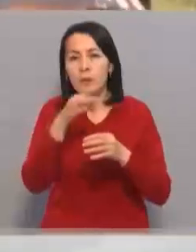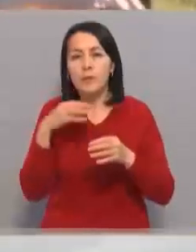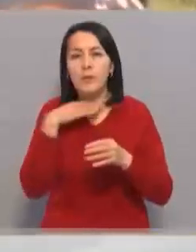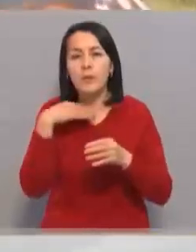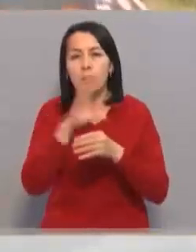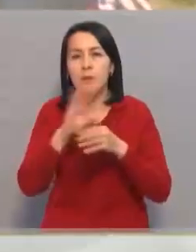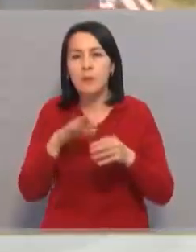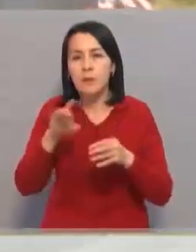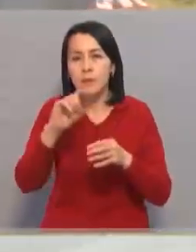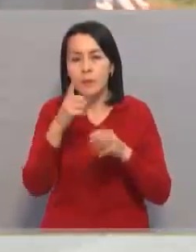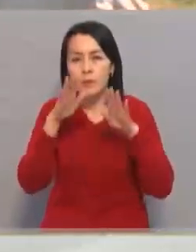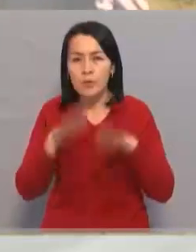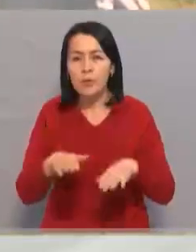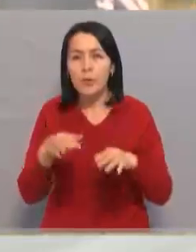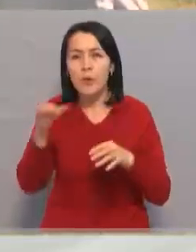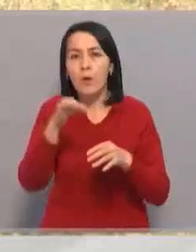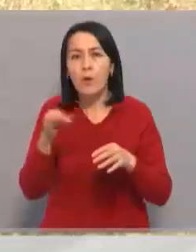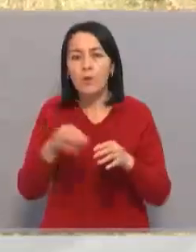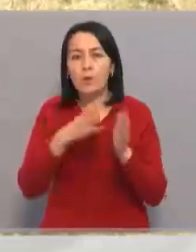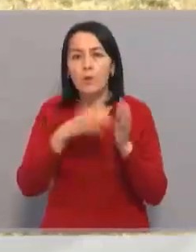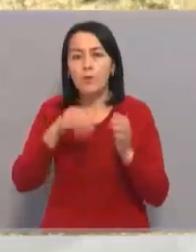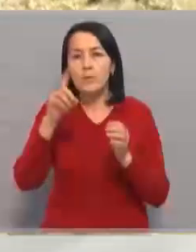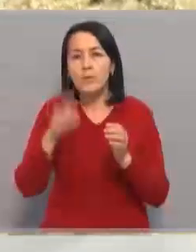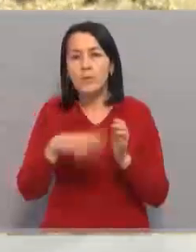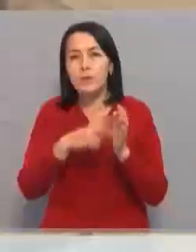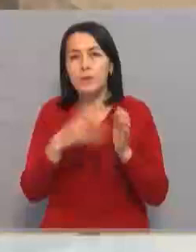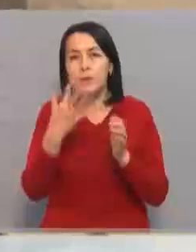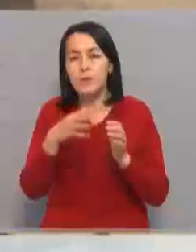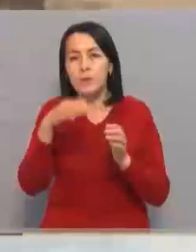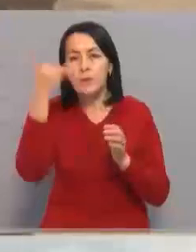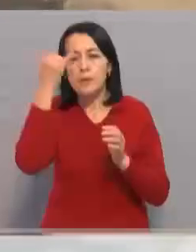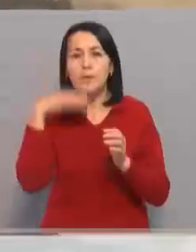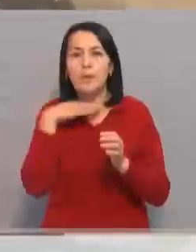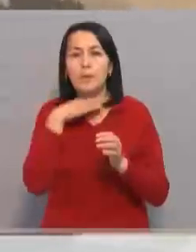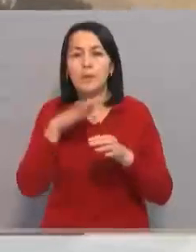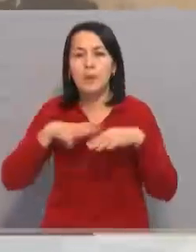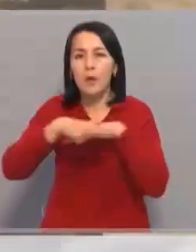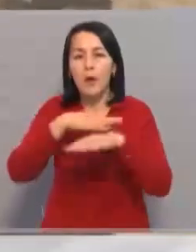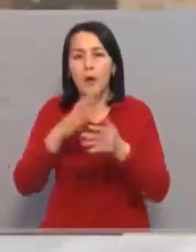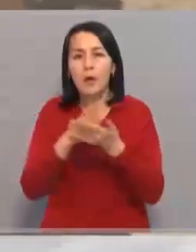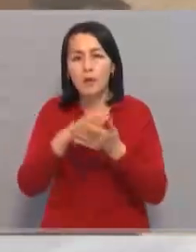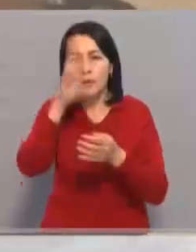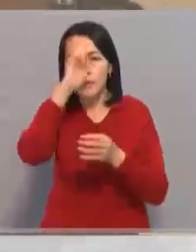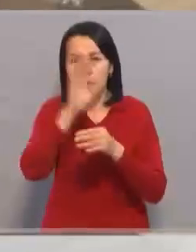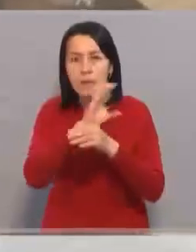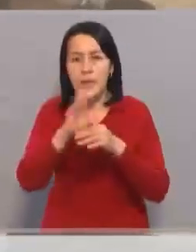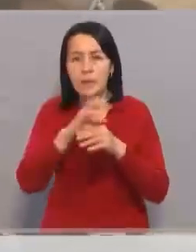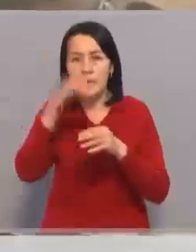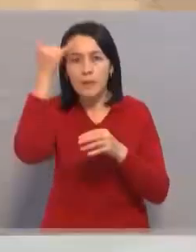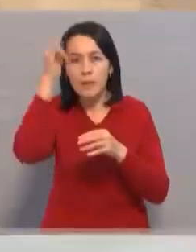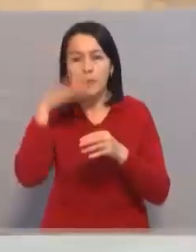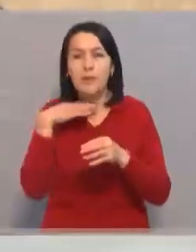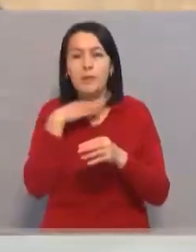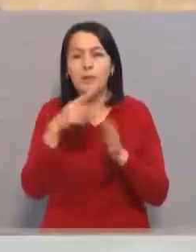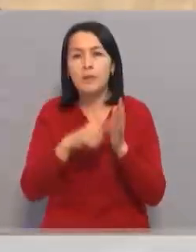бойынша республикада бірінші орында. Өңірде жалпы 9185 мал бордақылау алаңы бар. Еліміздің экспортқа шығарылатын ірі қара мал